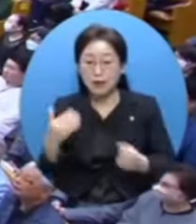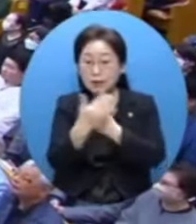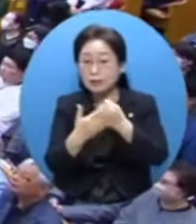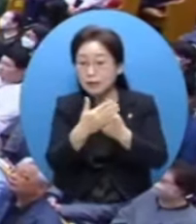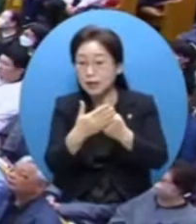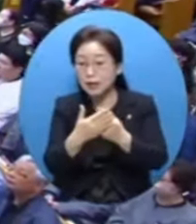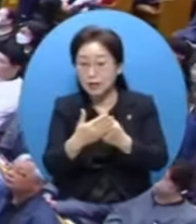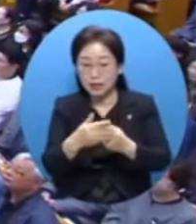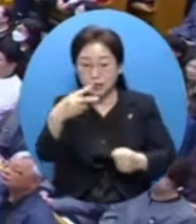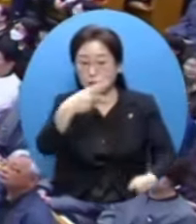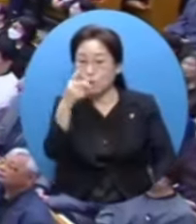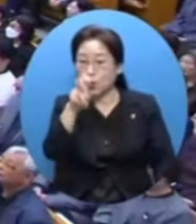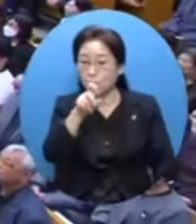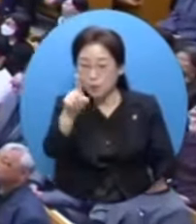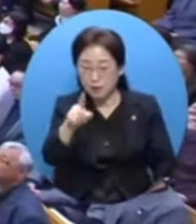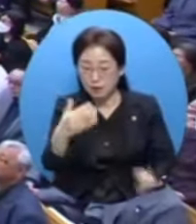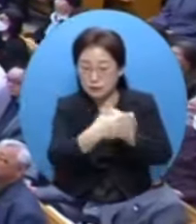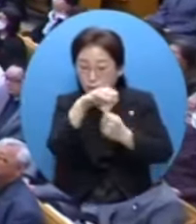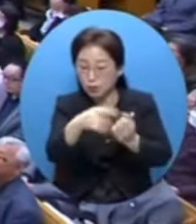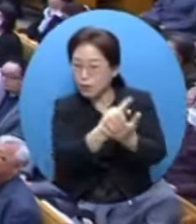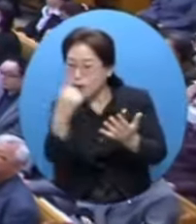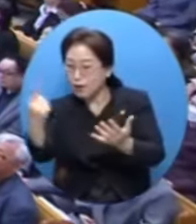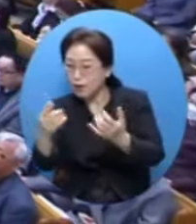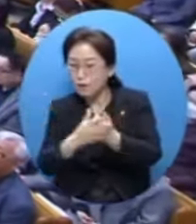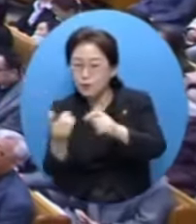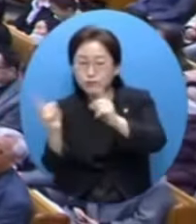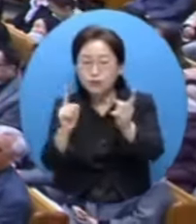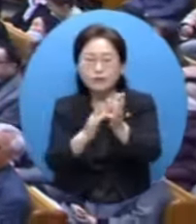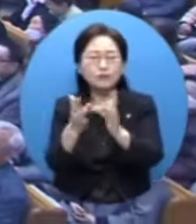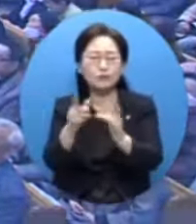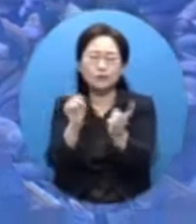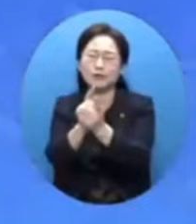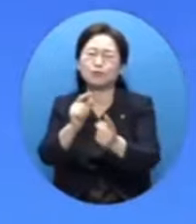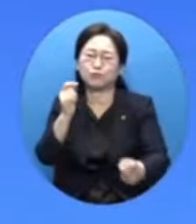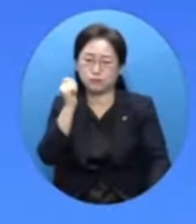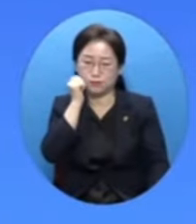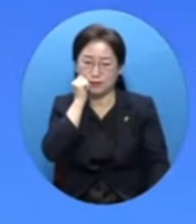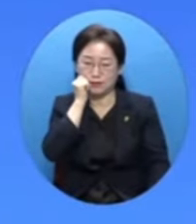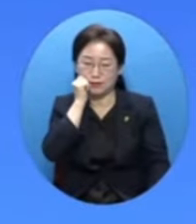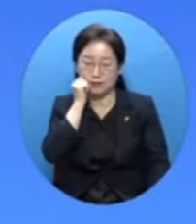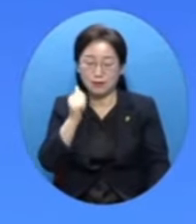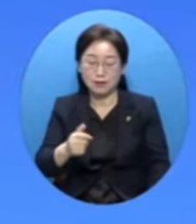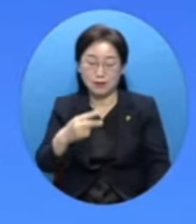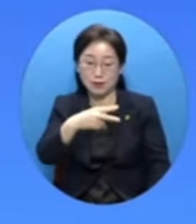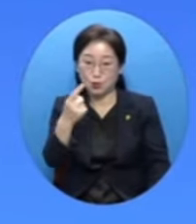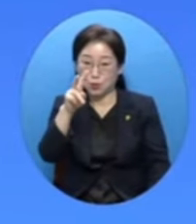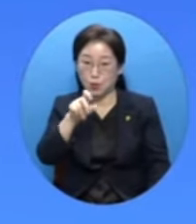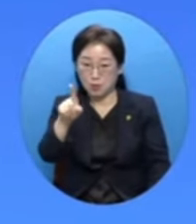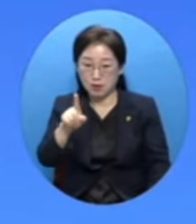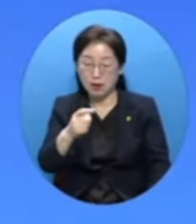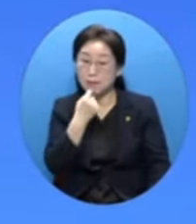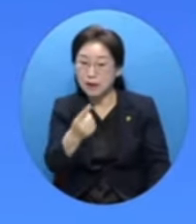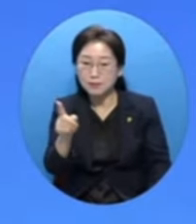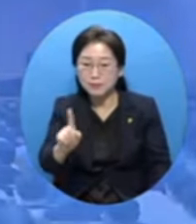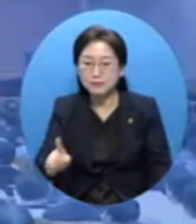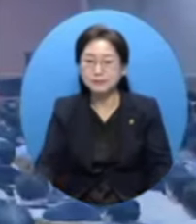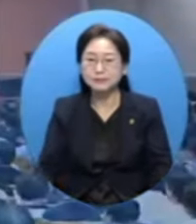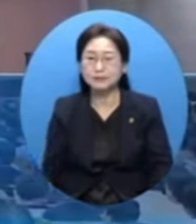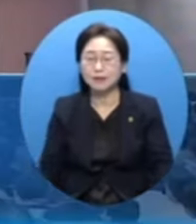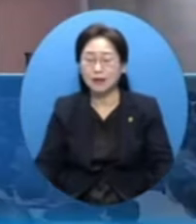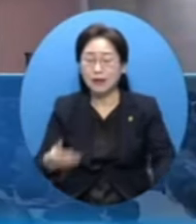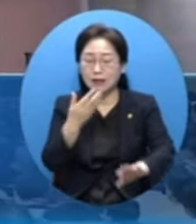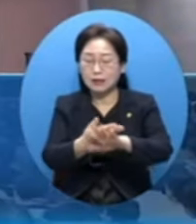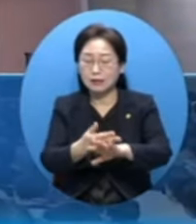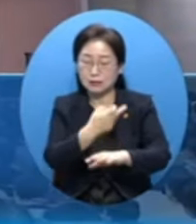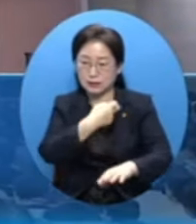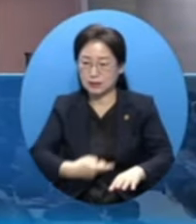때문에 부활의 예수를 못 만났던 것입니다. 그리고 그는 이와 같은 이야기를 했습니다. 요한복음 20장 25절입니다. 다른 제자들이